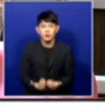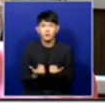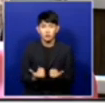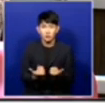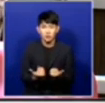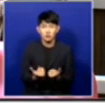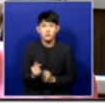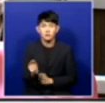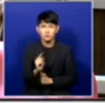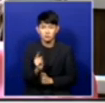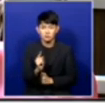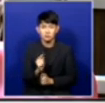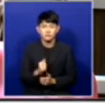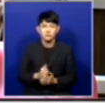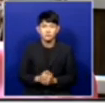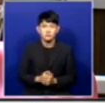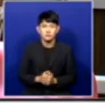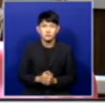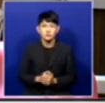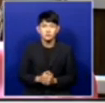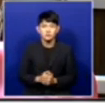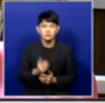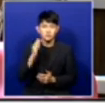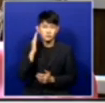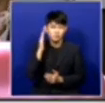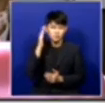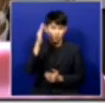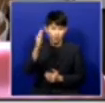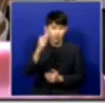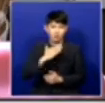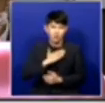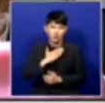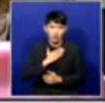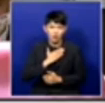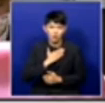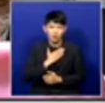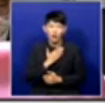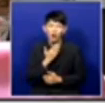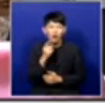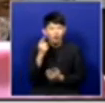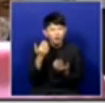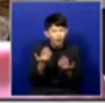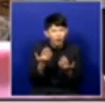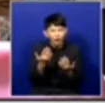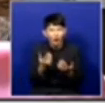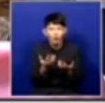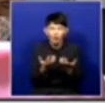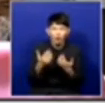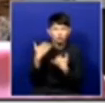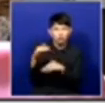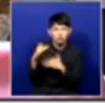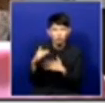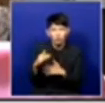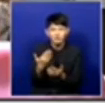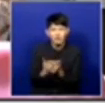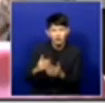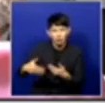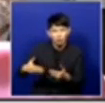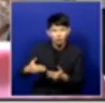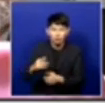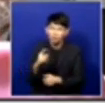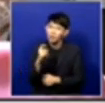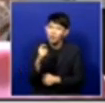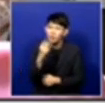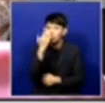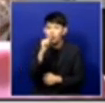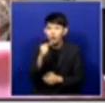นี้จากนี้ไปเราไม่สามารถที่จะพึ่งพาการส่งออกซึ่งถือว่าเป็นเครื่องยนต์ในการขับเคลื่อนเศรษ